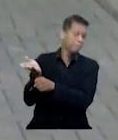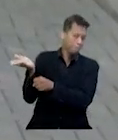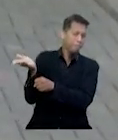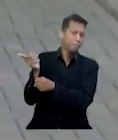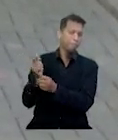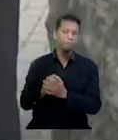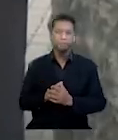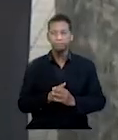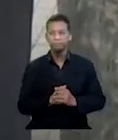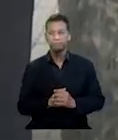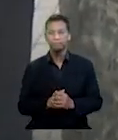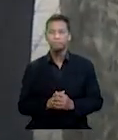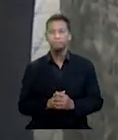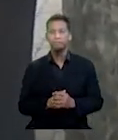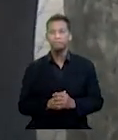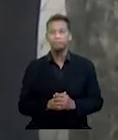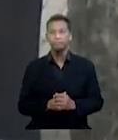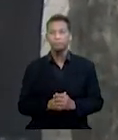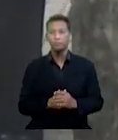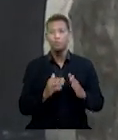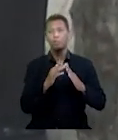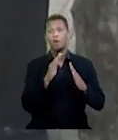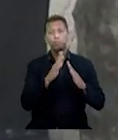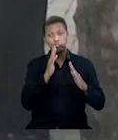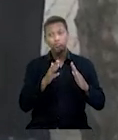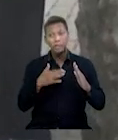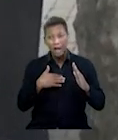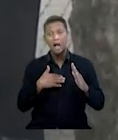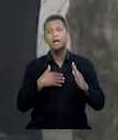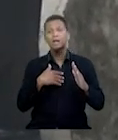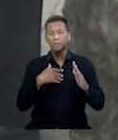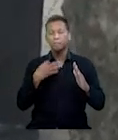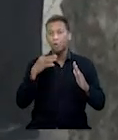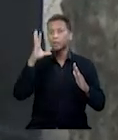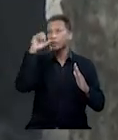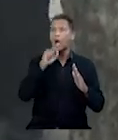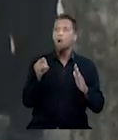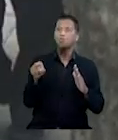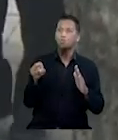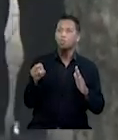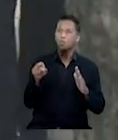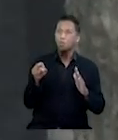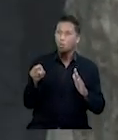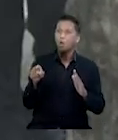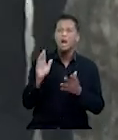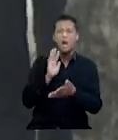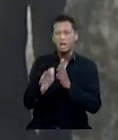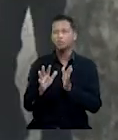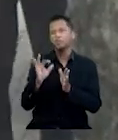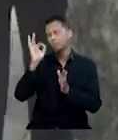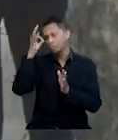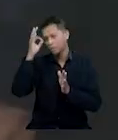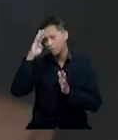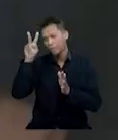Dugaan peluru nyasar diketahui pemilik rumah Senin kemarin. Pemilik rumah yang mengetahui hal ini berkoordinasi dengan satpam